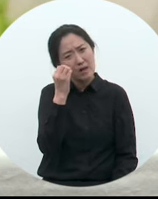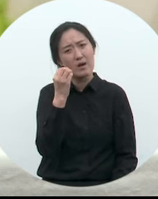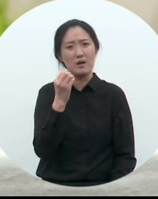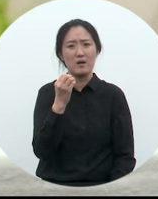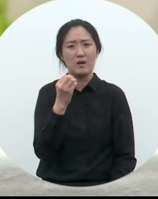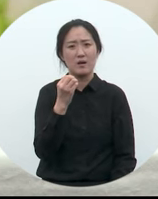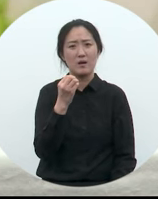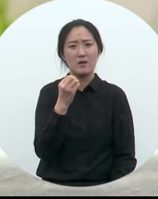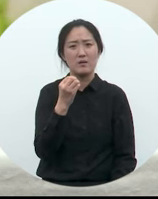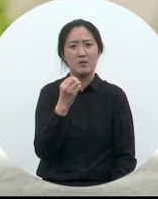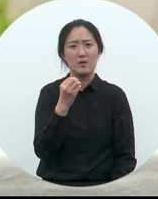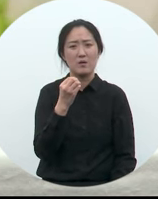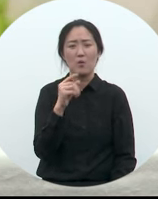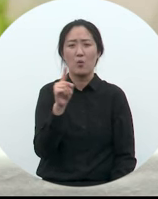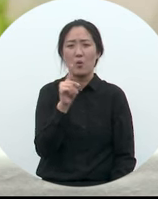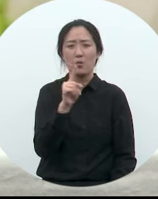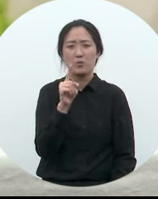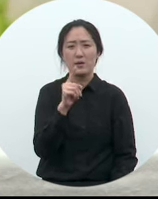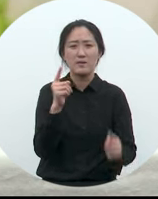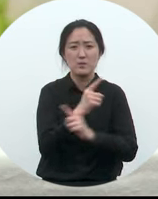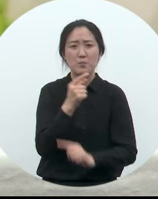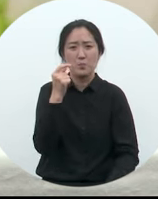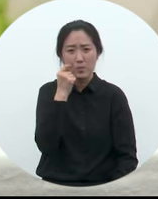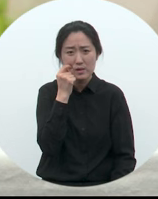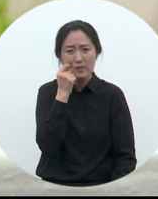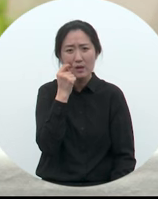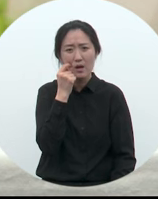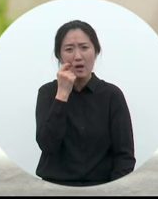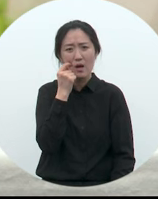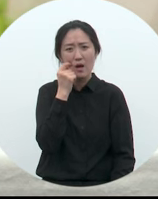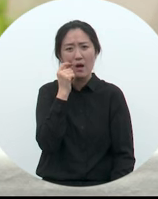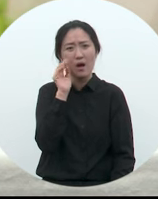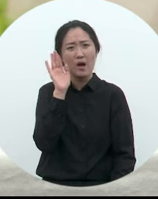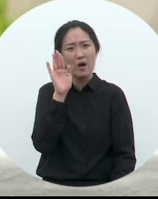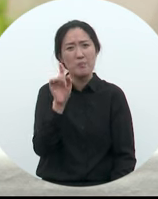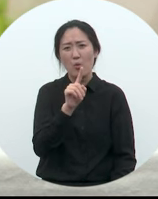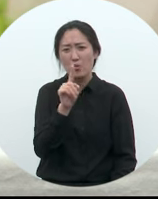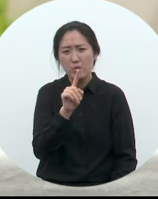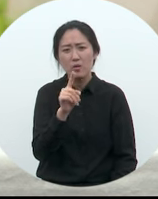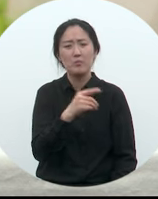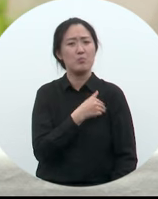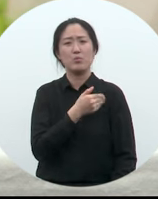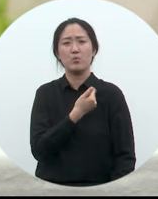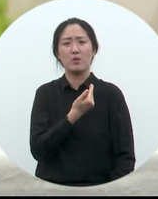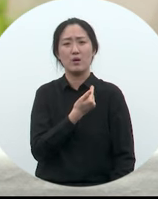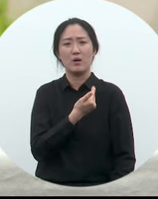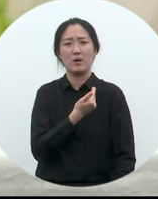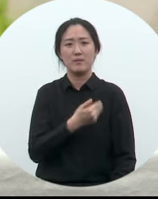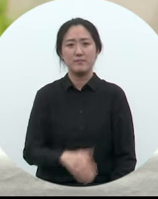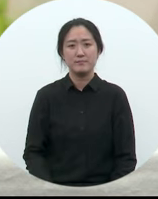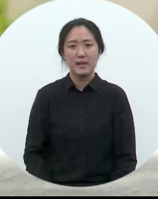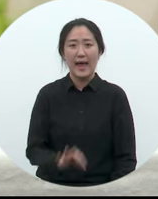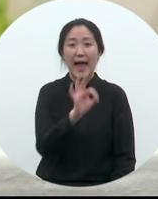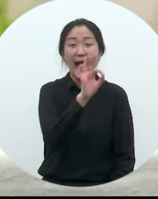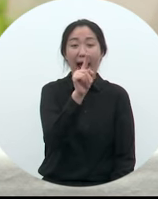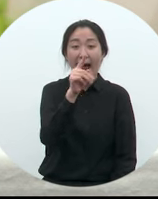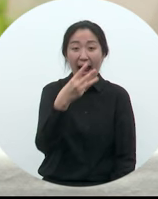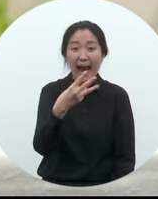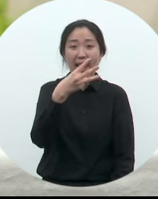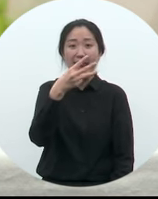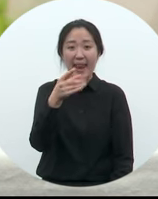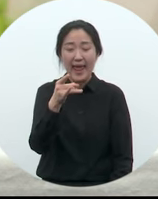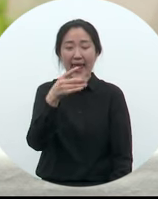이상하고 기묘하다. 종잡을 수 없다. 예측이 불가능하다. 이런 뜻을 가진 말이